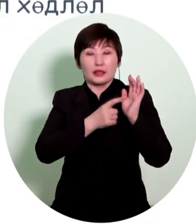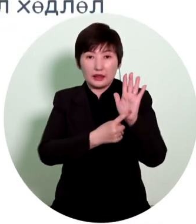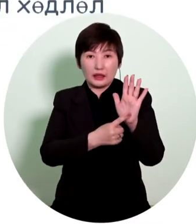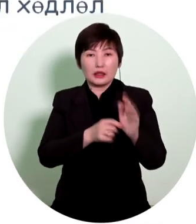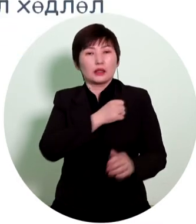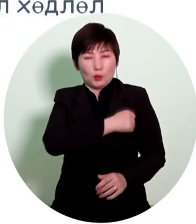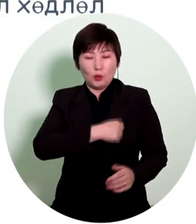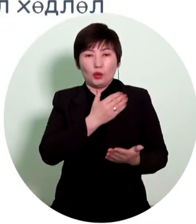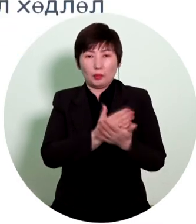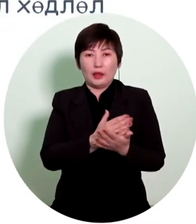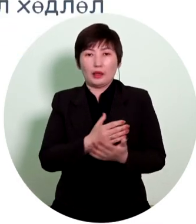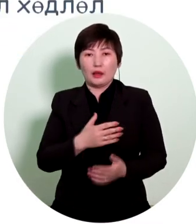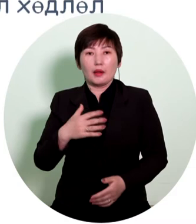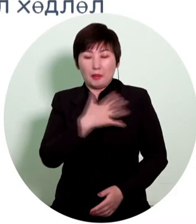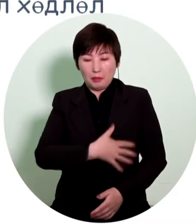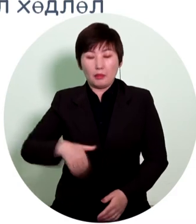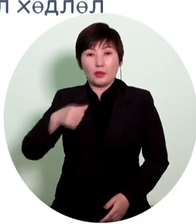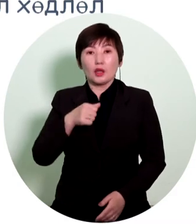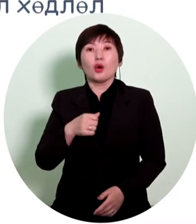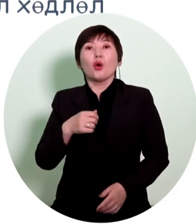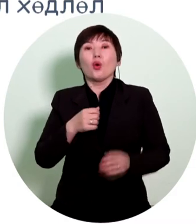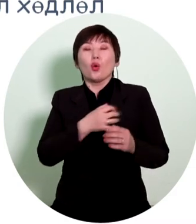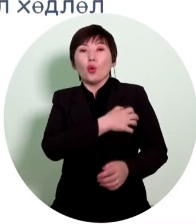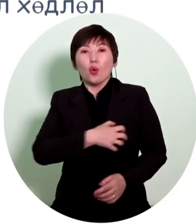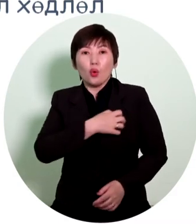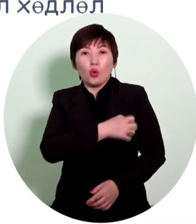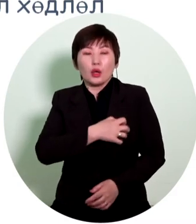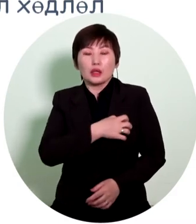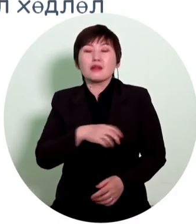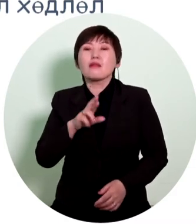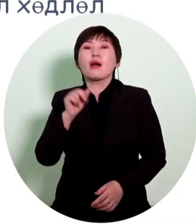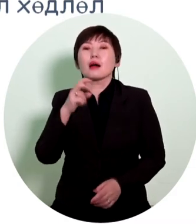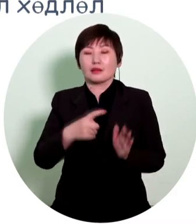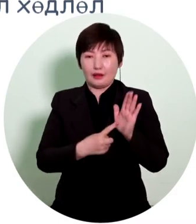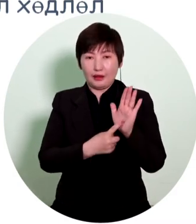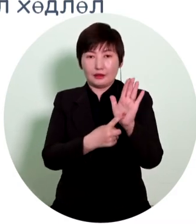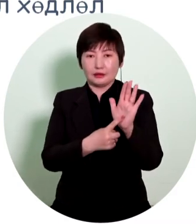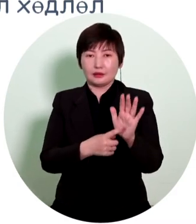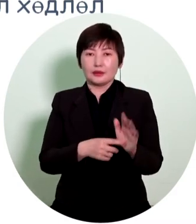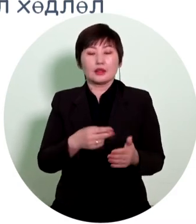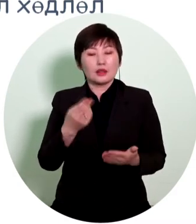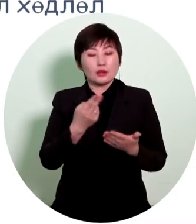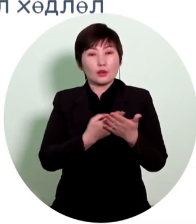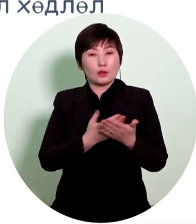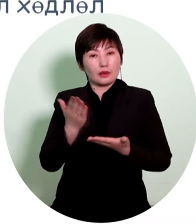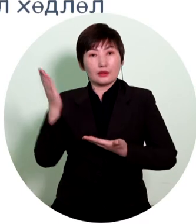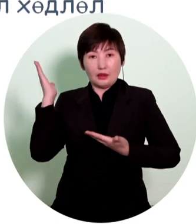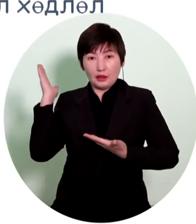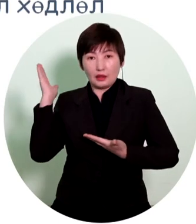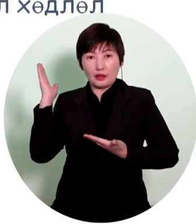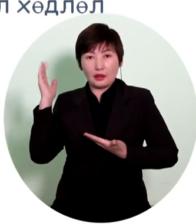махбодод уур яаж нөлөөлдөг талаар одоо багш нь тайлбарлая. За одоо энэ зураг дээр та бүгдэд харагдаж байгаа тархины